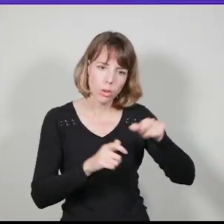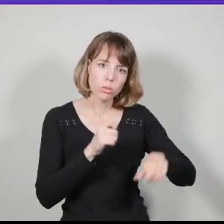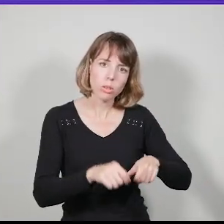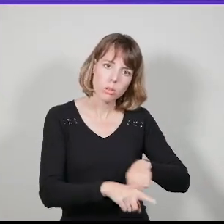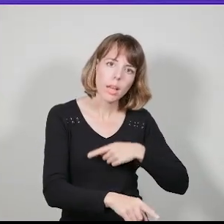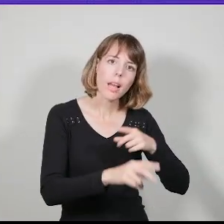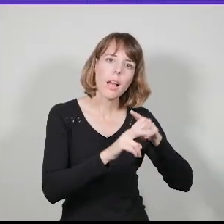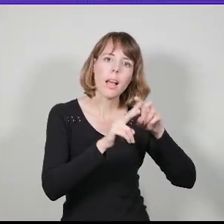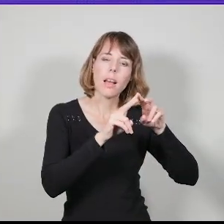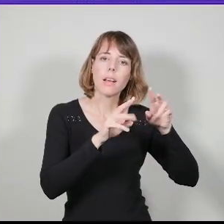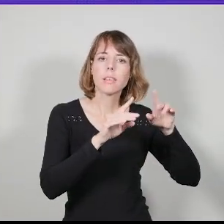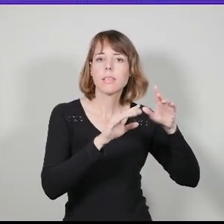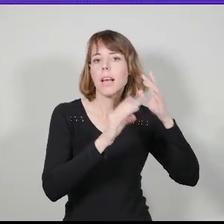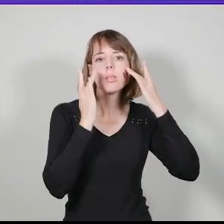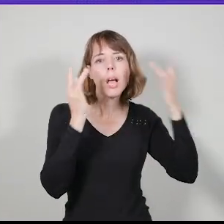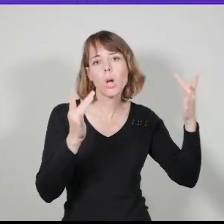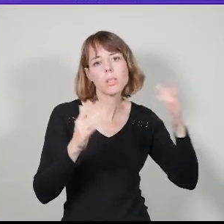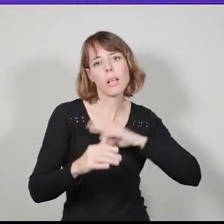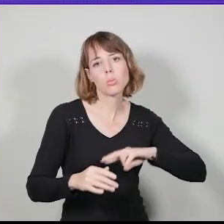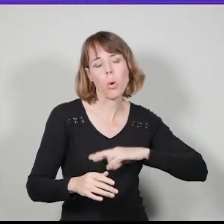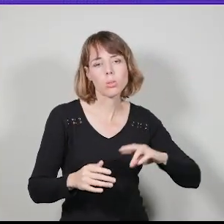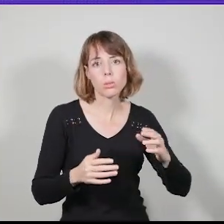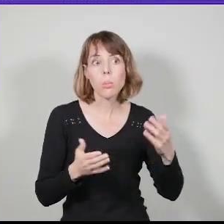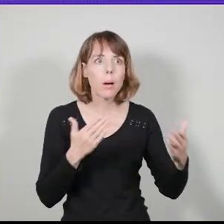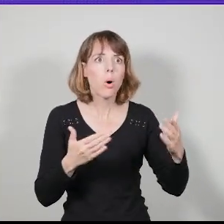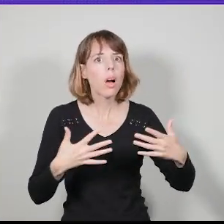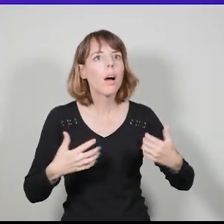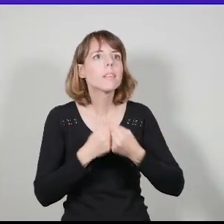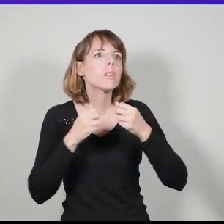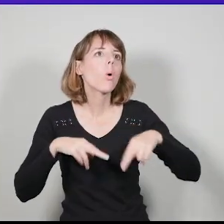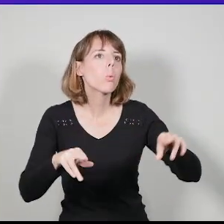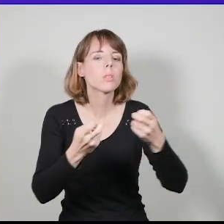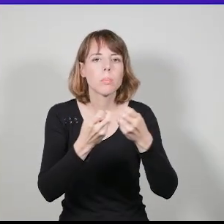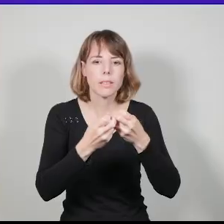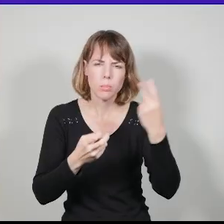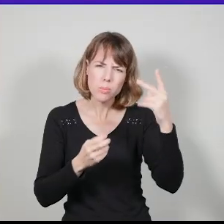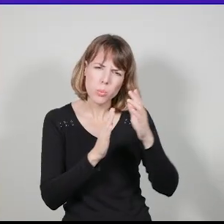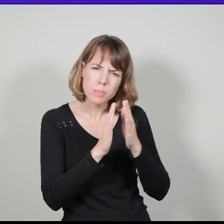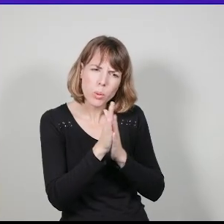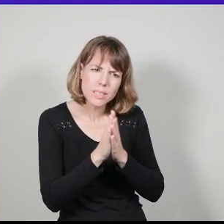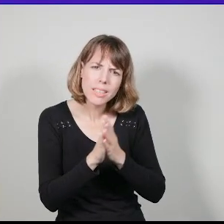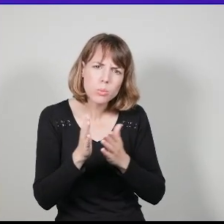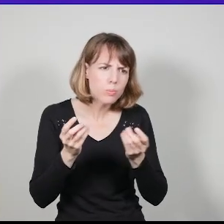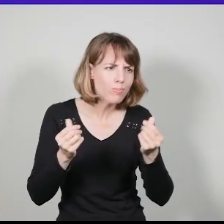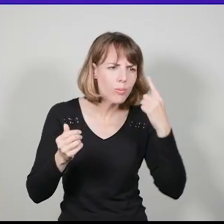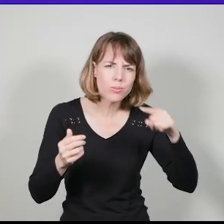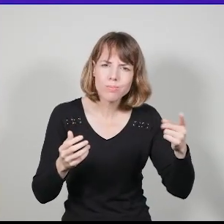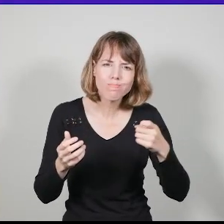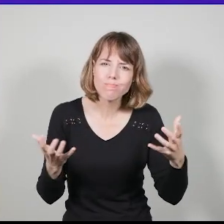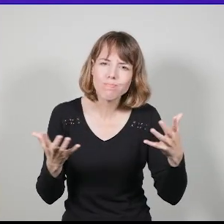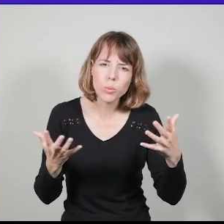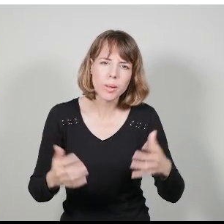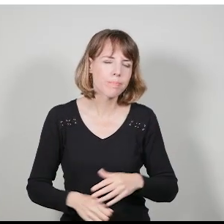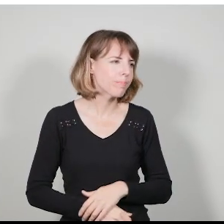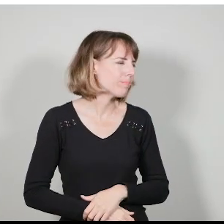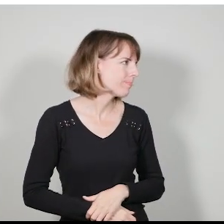les dimensions des personnes accidentées de la route ou de graves accidents. Mais leur motivation, c'est quoi? Et alors donc, leurs motivations, elles sont de